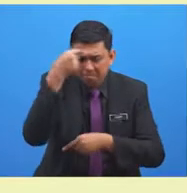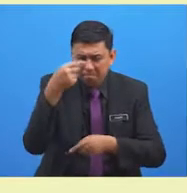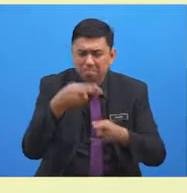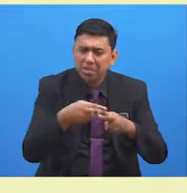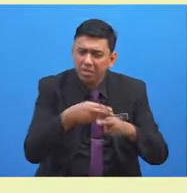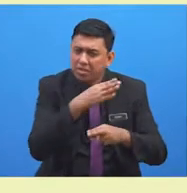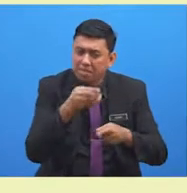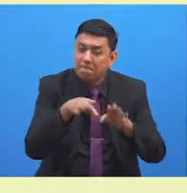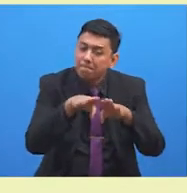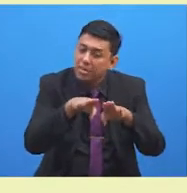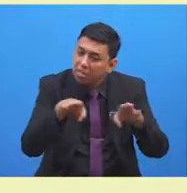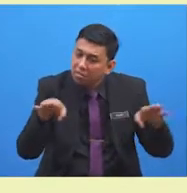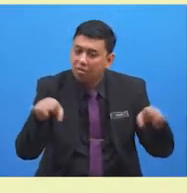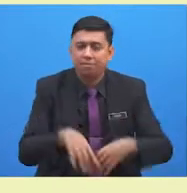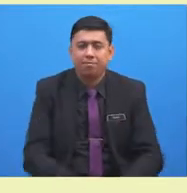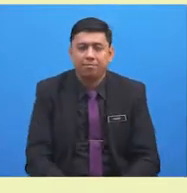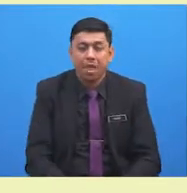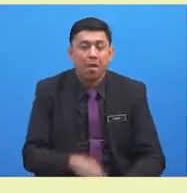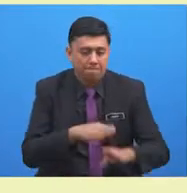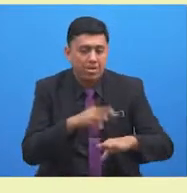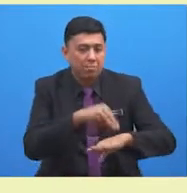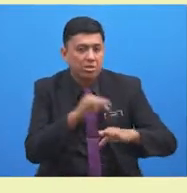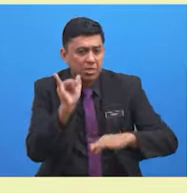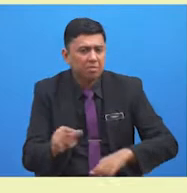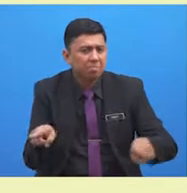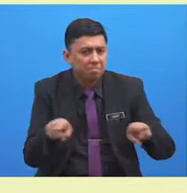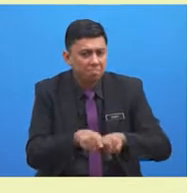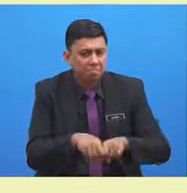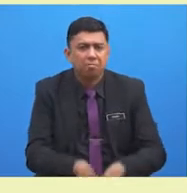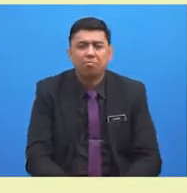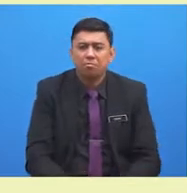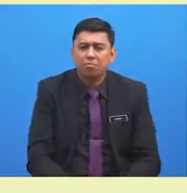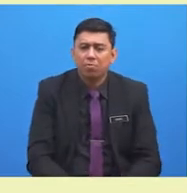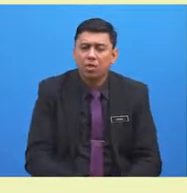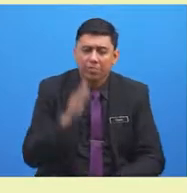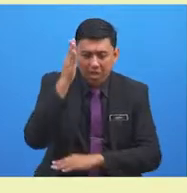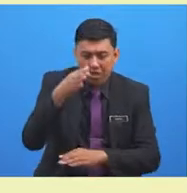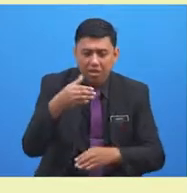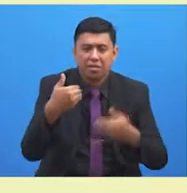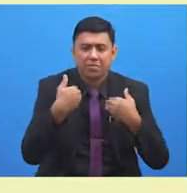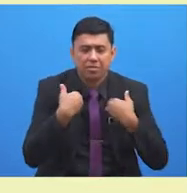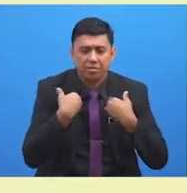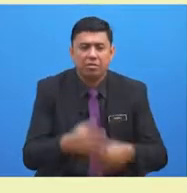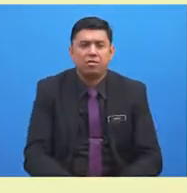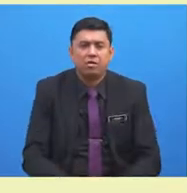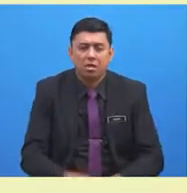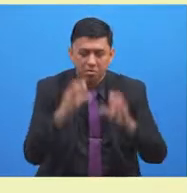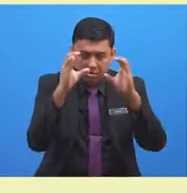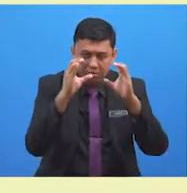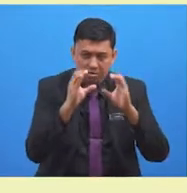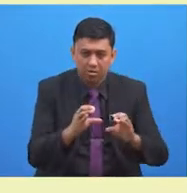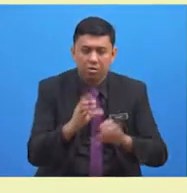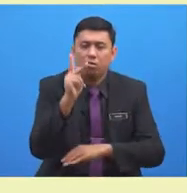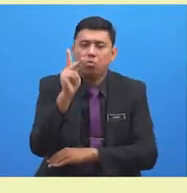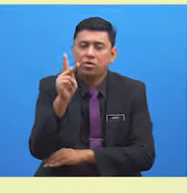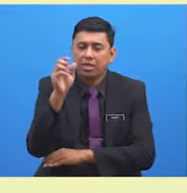mendata. Pada masa yang sama, otot interkosta luar akan mengalami kontraksi secara